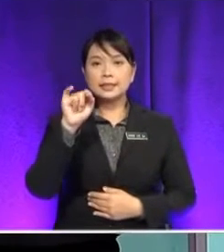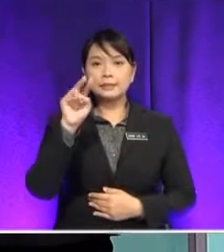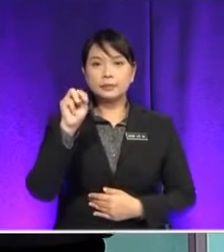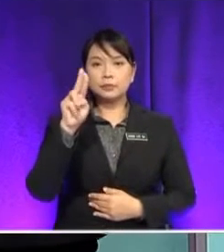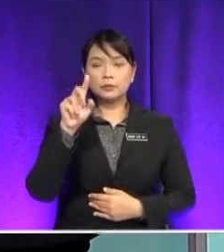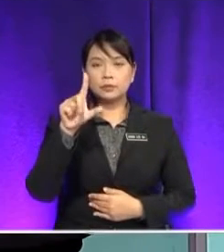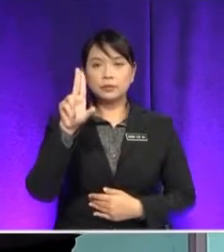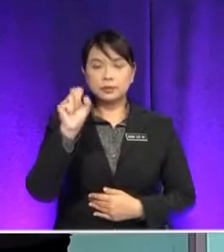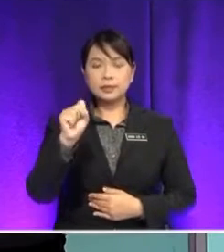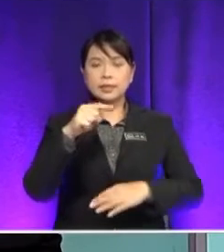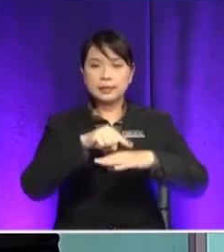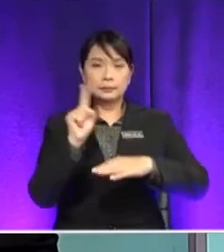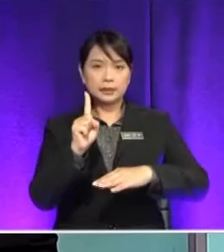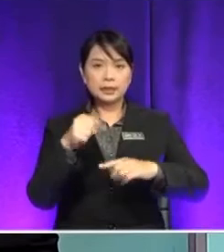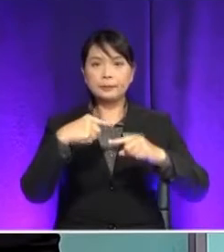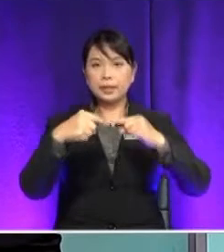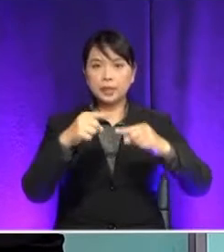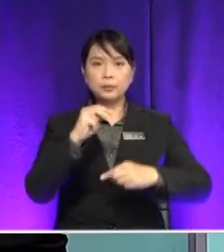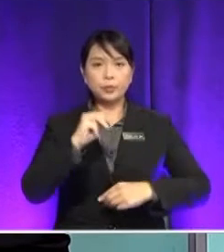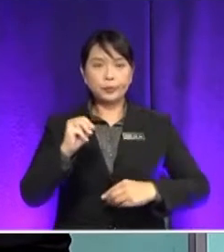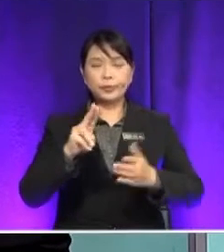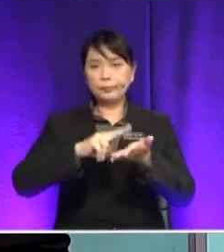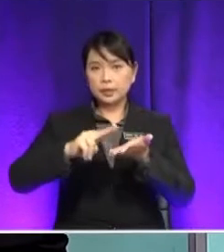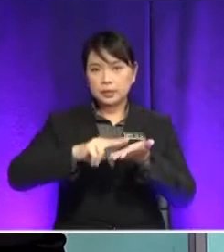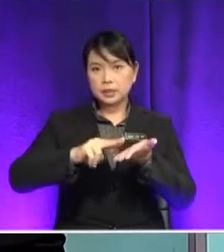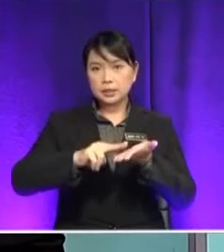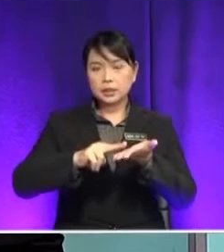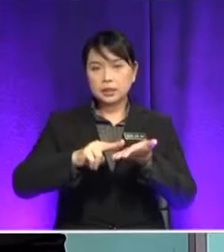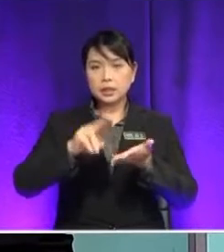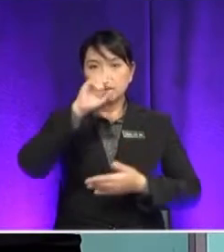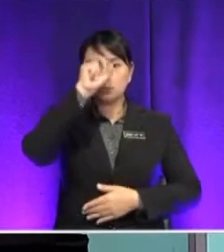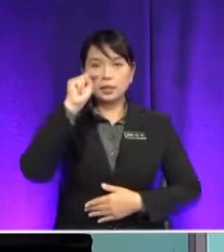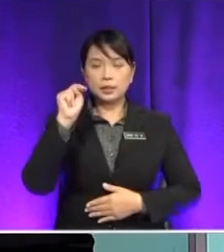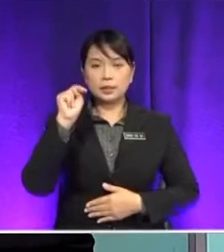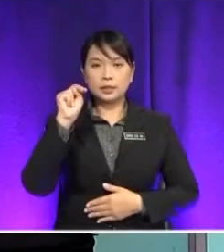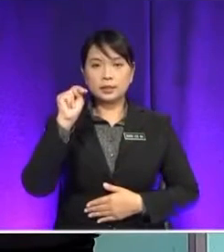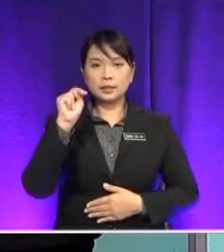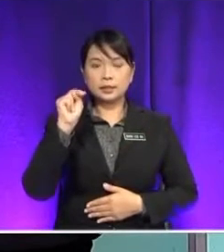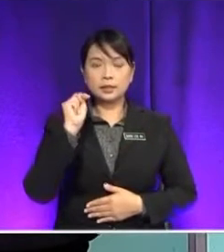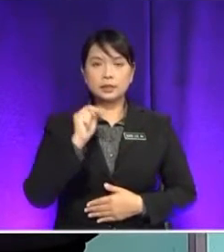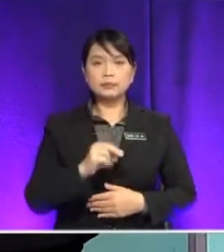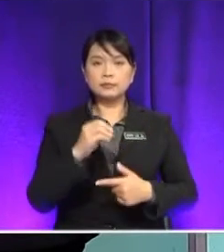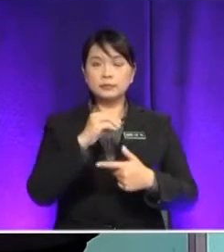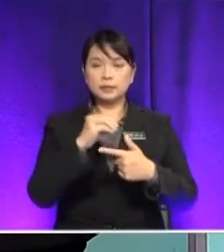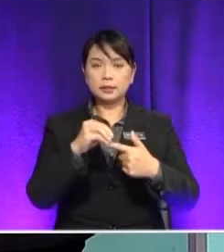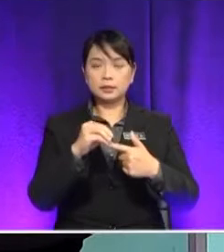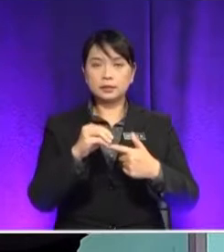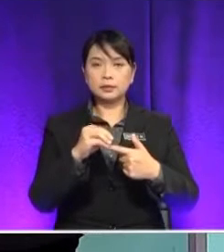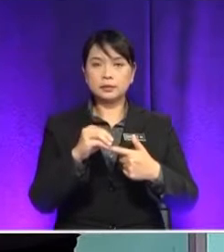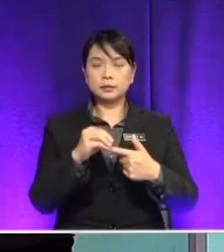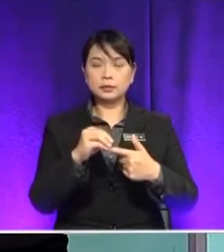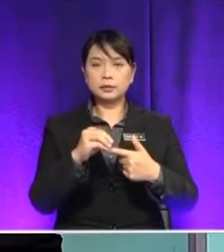kepada murid Dimana aku bisa dibaca di punya soalan berkelahi pakai salah Soalnya atau penghitung berkenaan